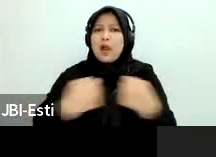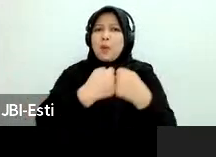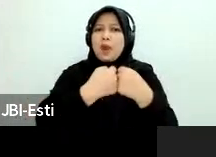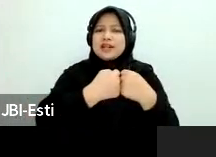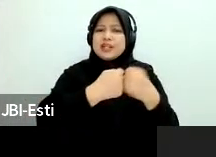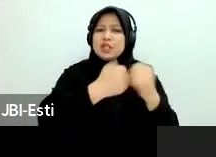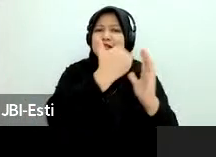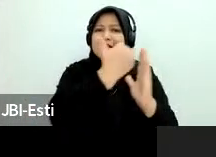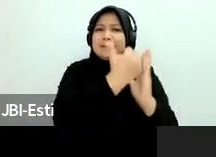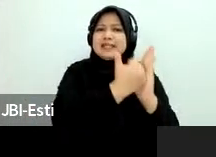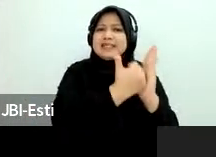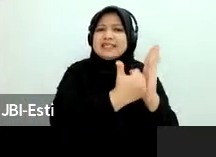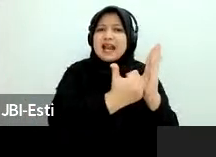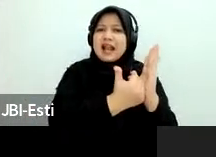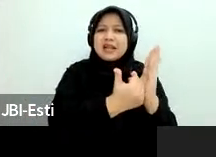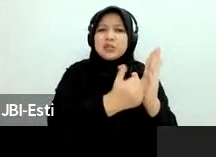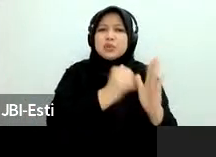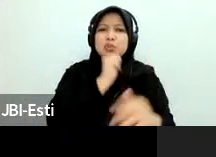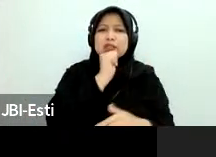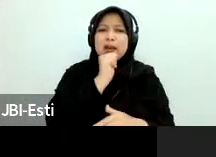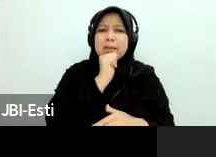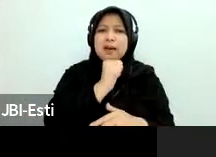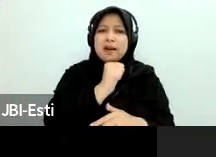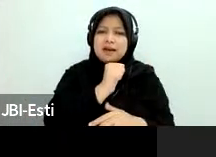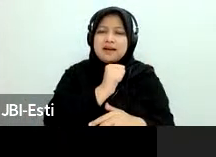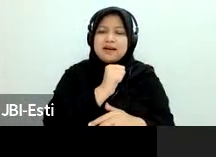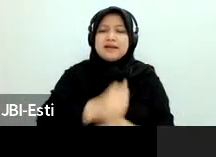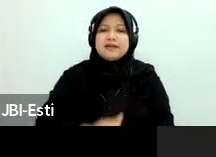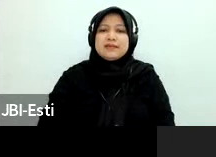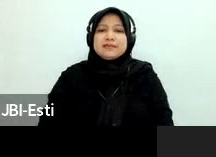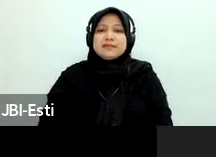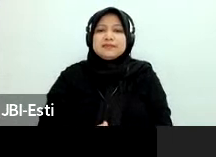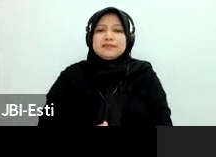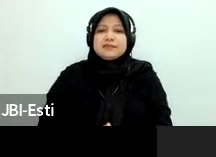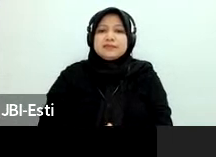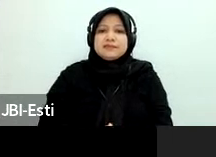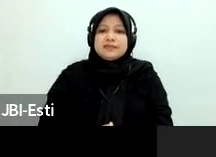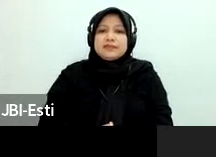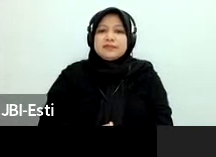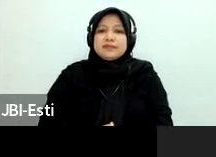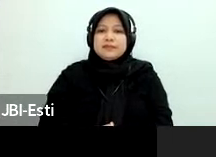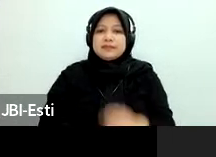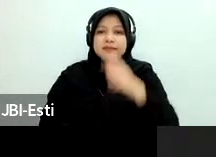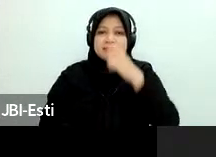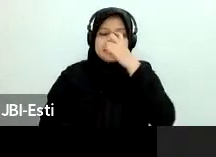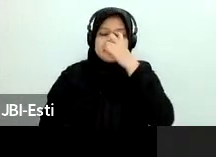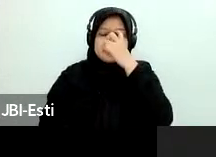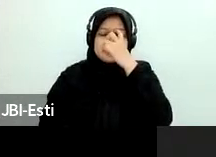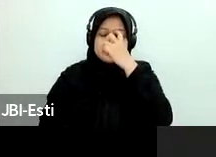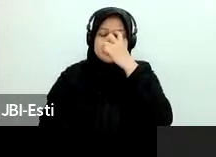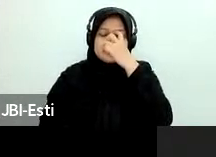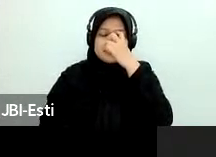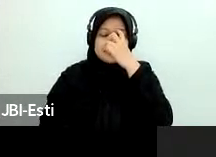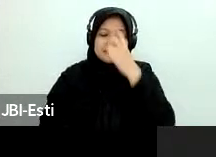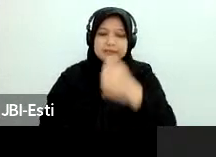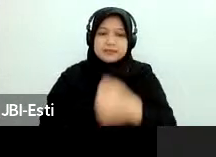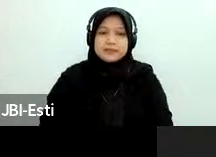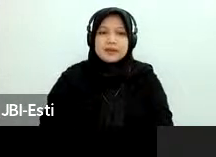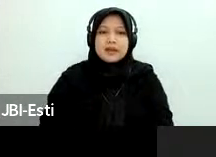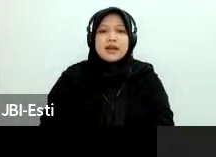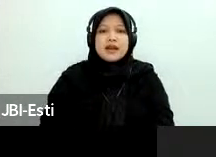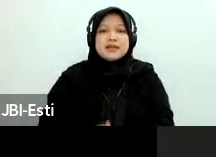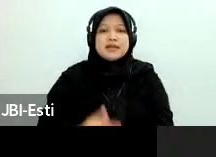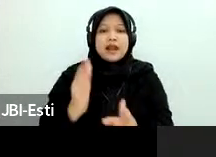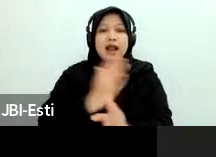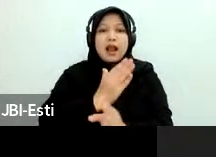atau kebajikan kita ampuh pada awal a900 tanggal kita